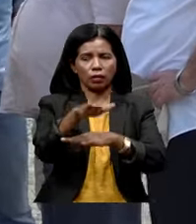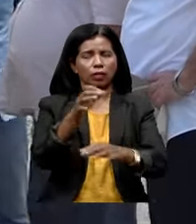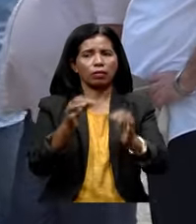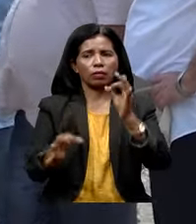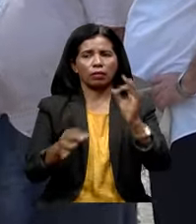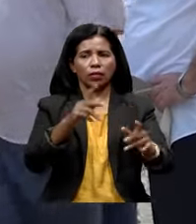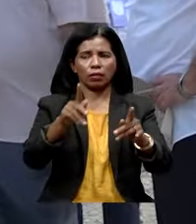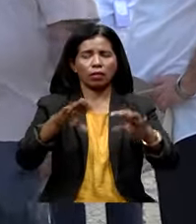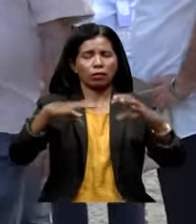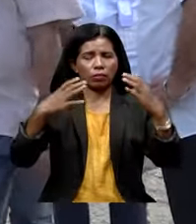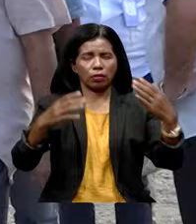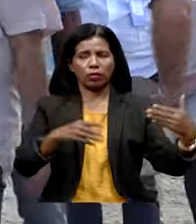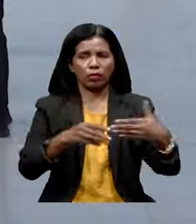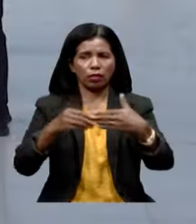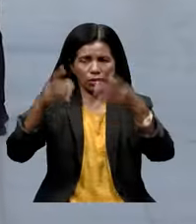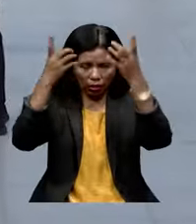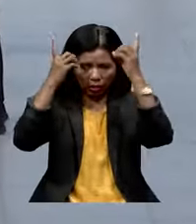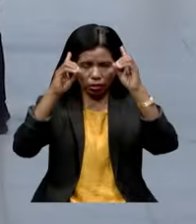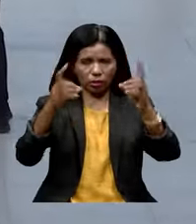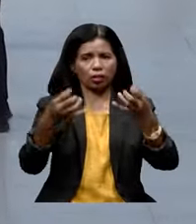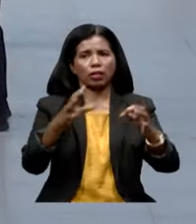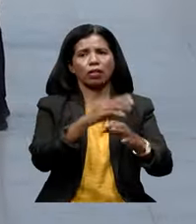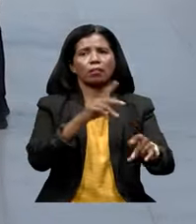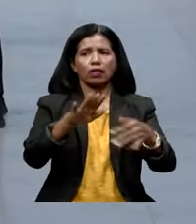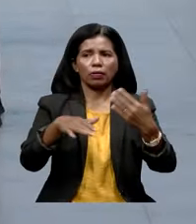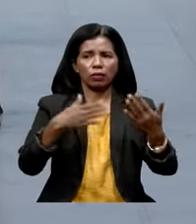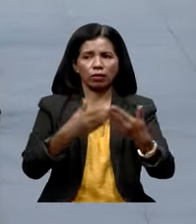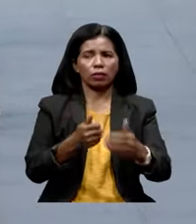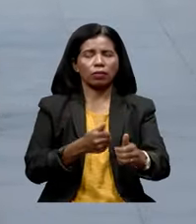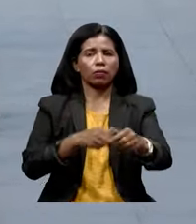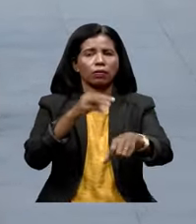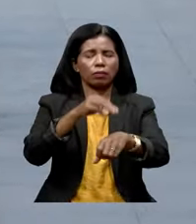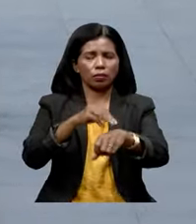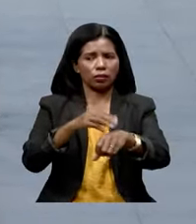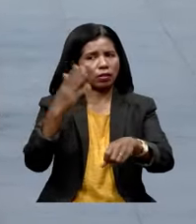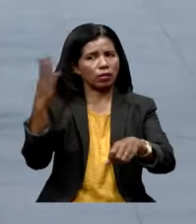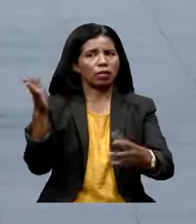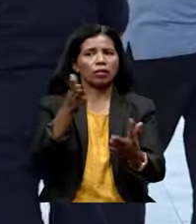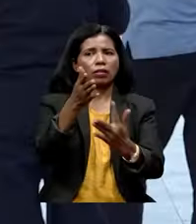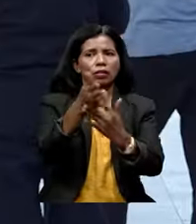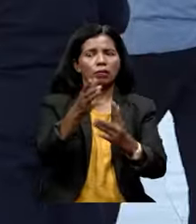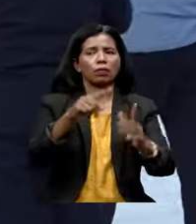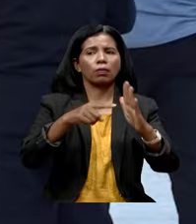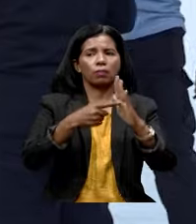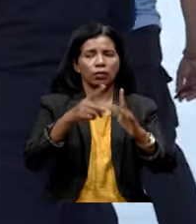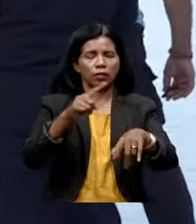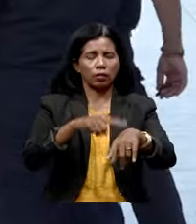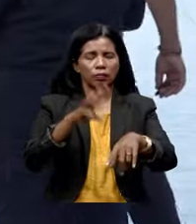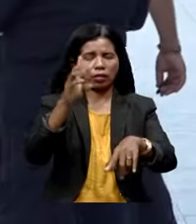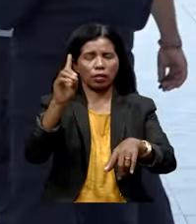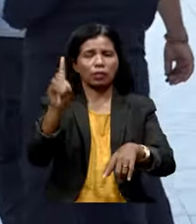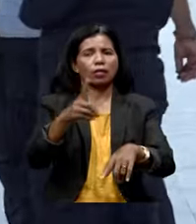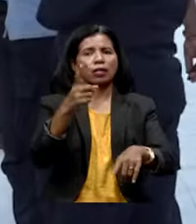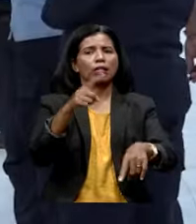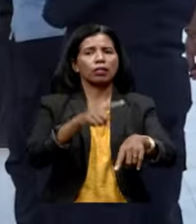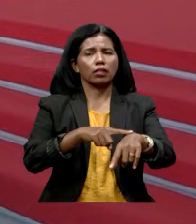nune komisão organizadora decidi ona sarani sira nebe tuir misa refere se tama hahu husi tuku nenda der to tuku